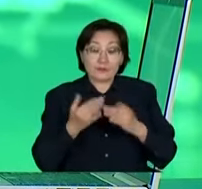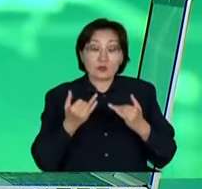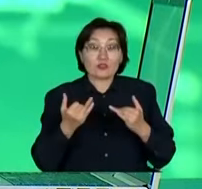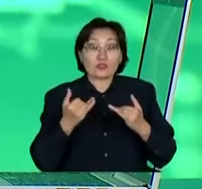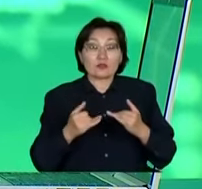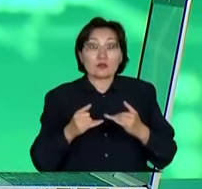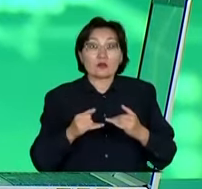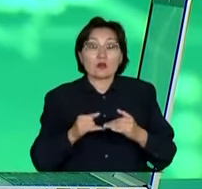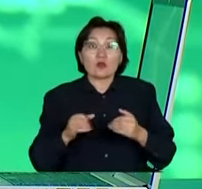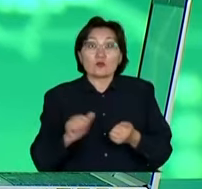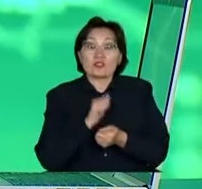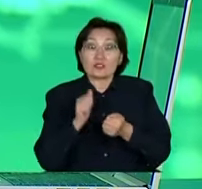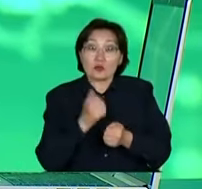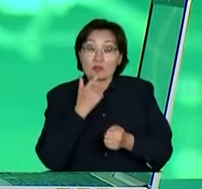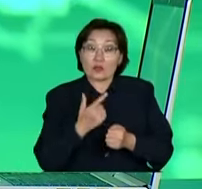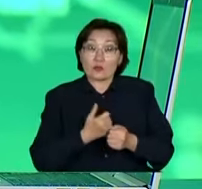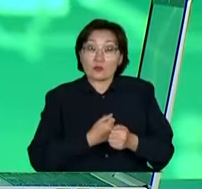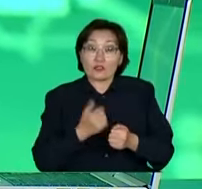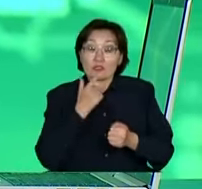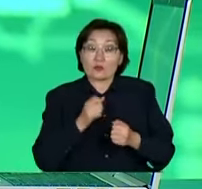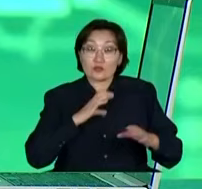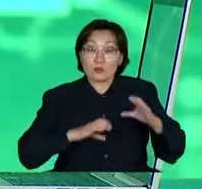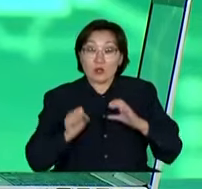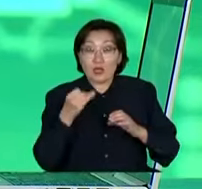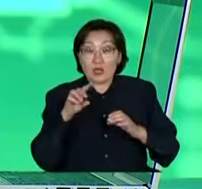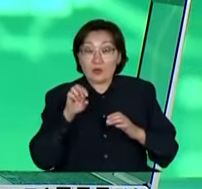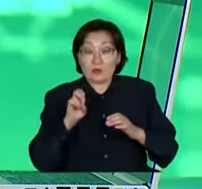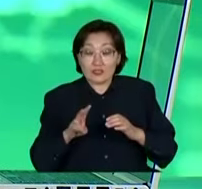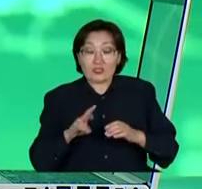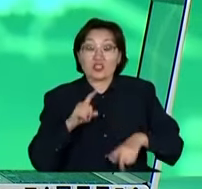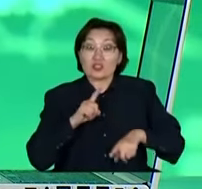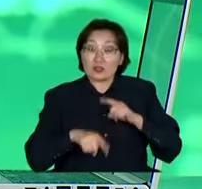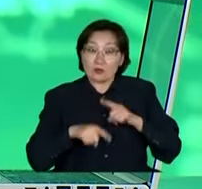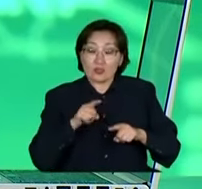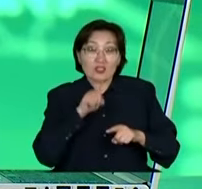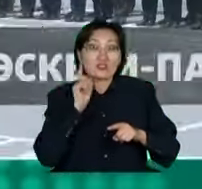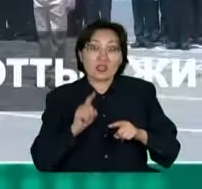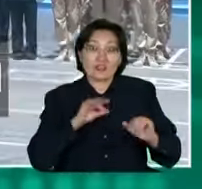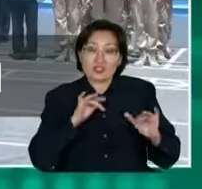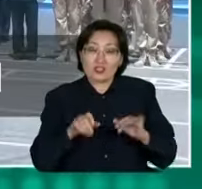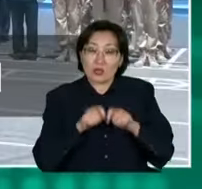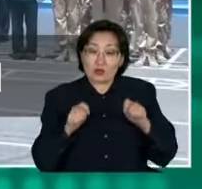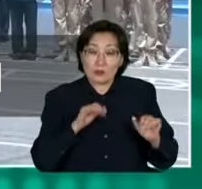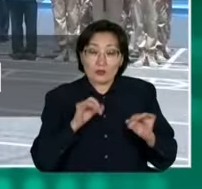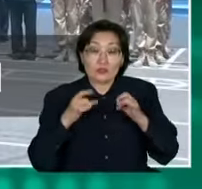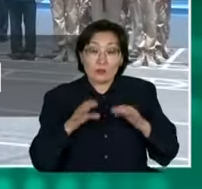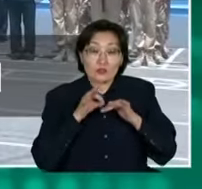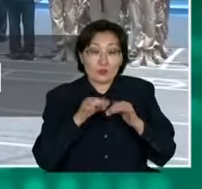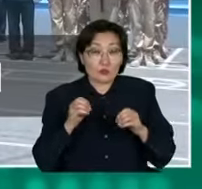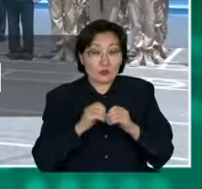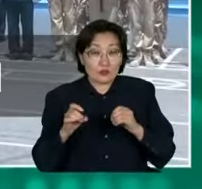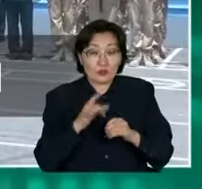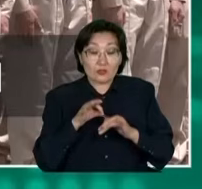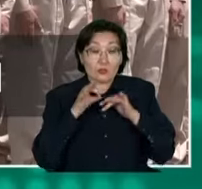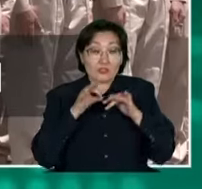Бүгін құрлық әскерлерінің әскери институтында Айбын әскери патриоттық жастар жиынының ашылу салтанаты өтті. Биыл 10-ші рет